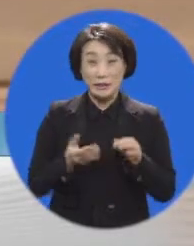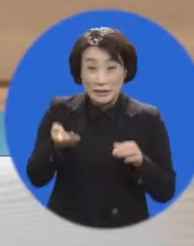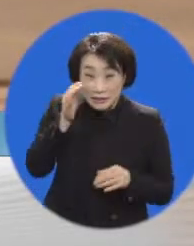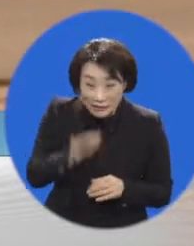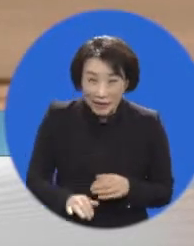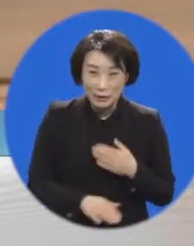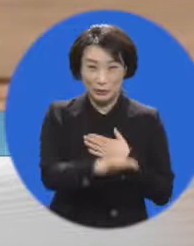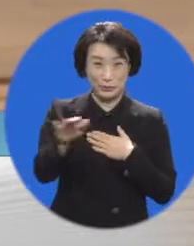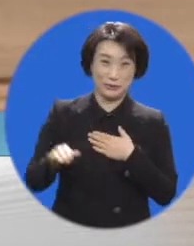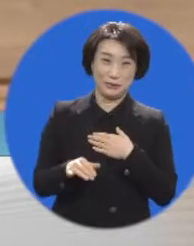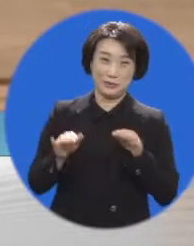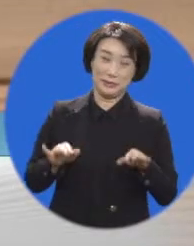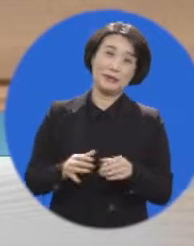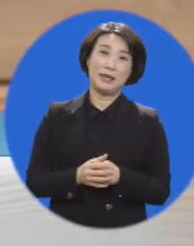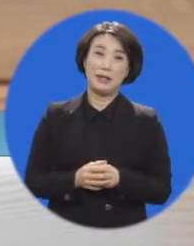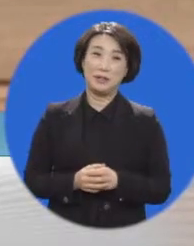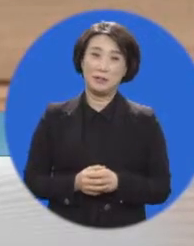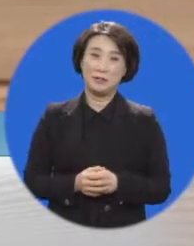그런데도 우리는